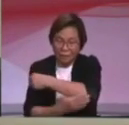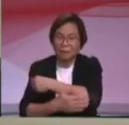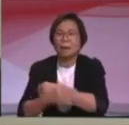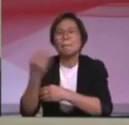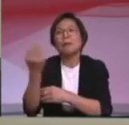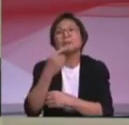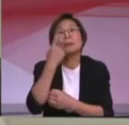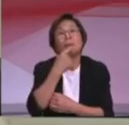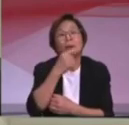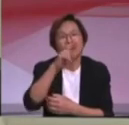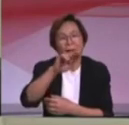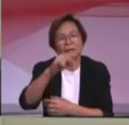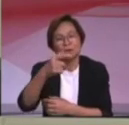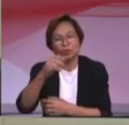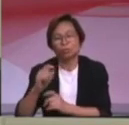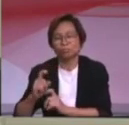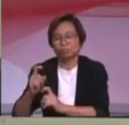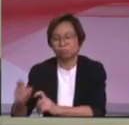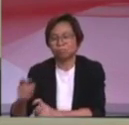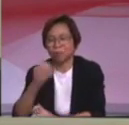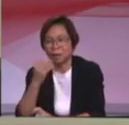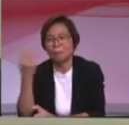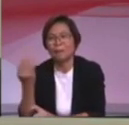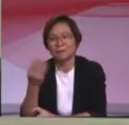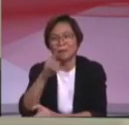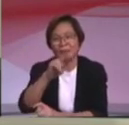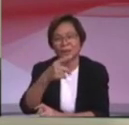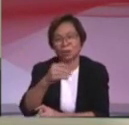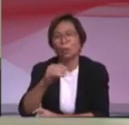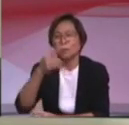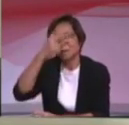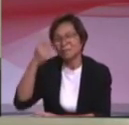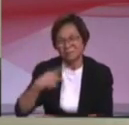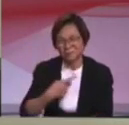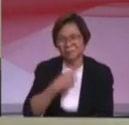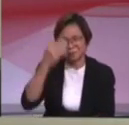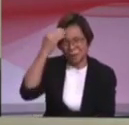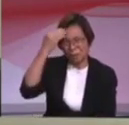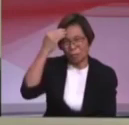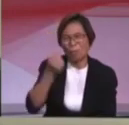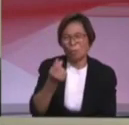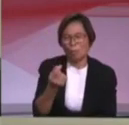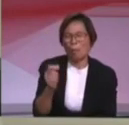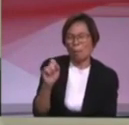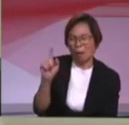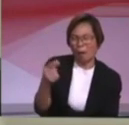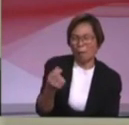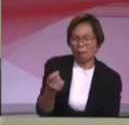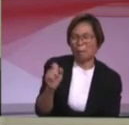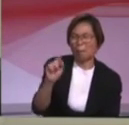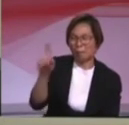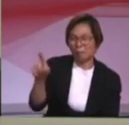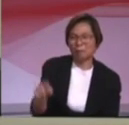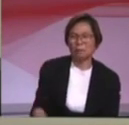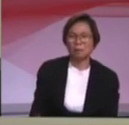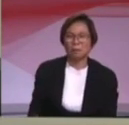yang memberikan sumbangan makanan ini. Ya, kerana kita tahu kosnya mungkin tinggi.